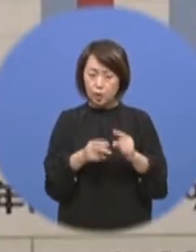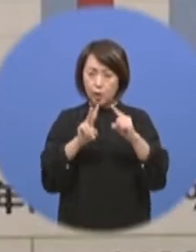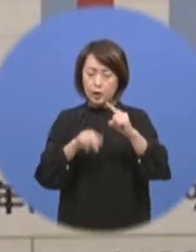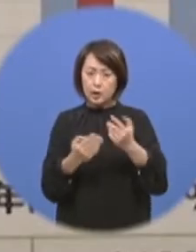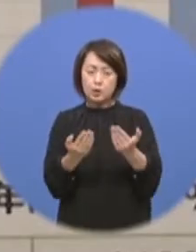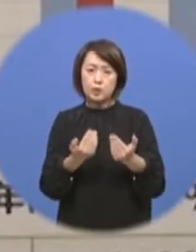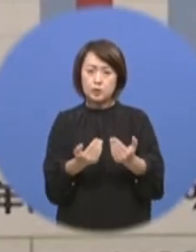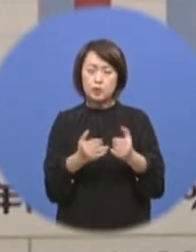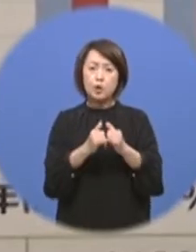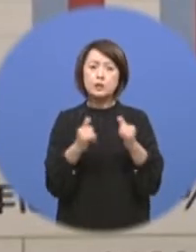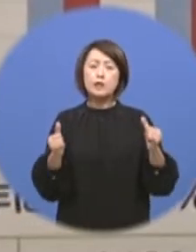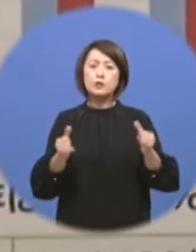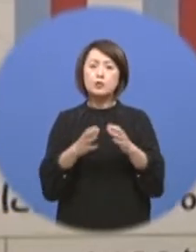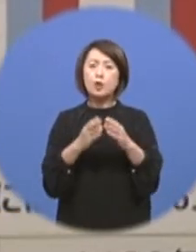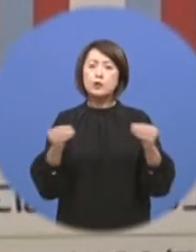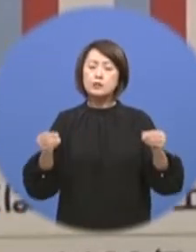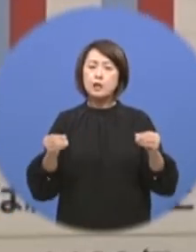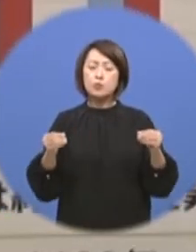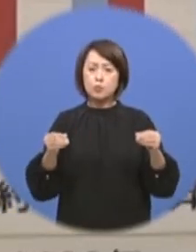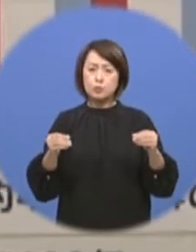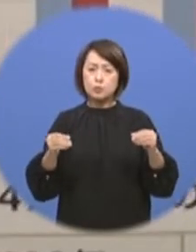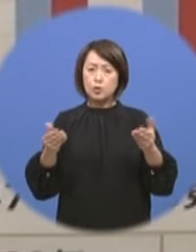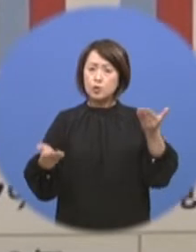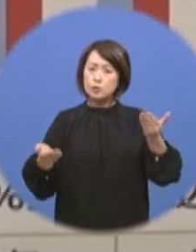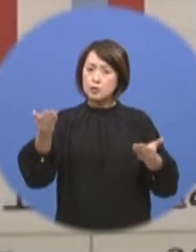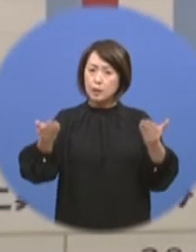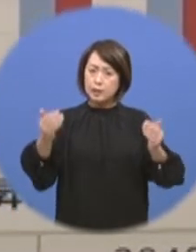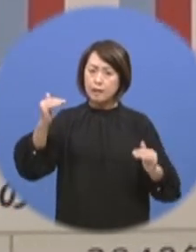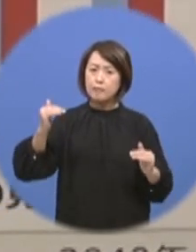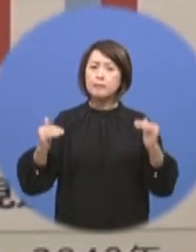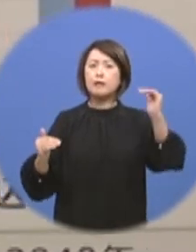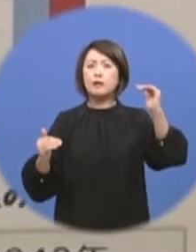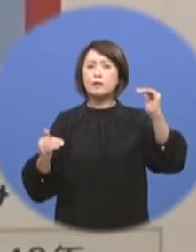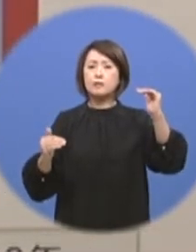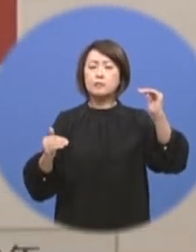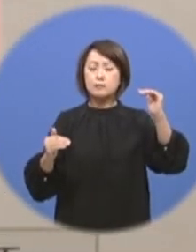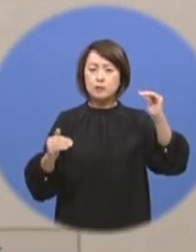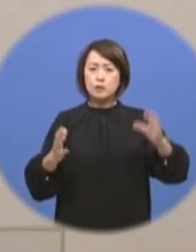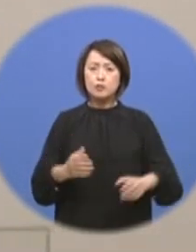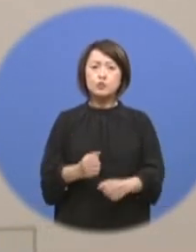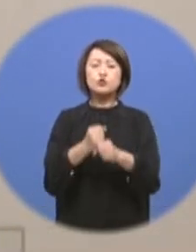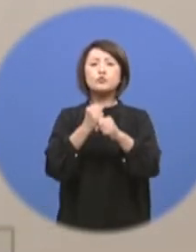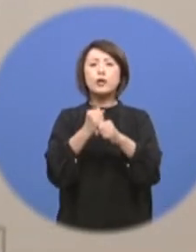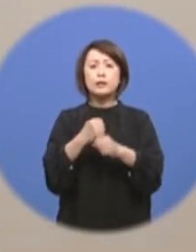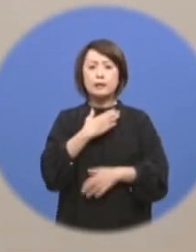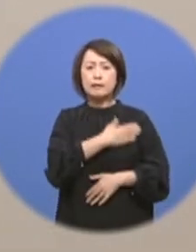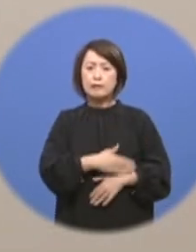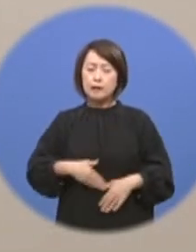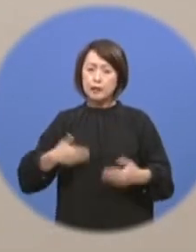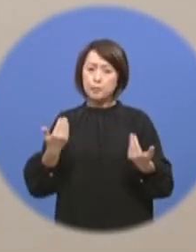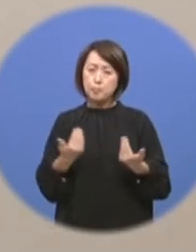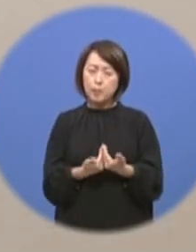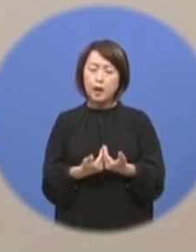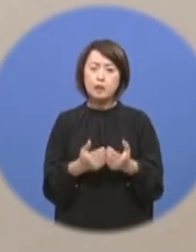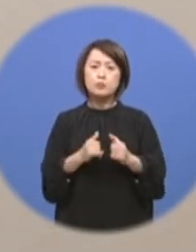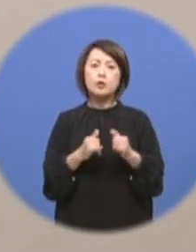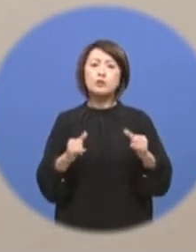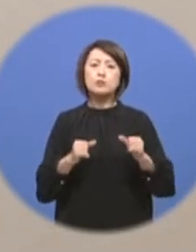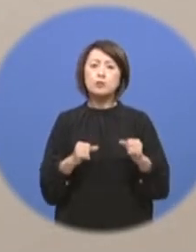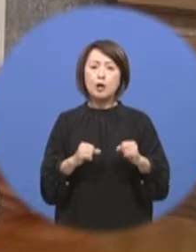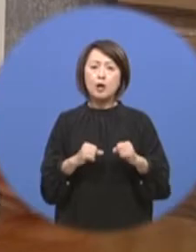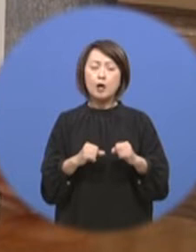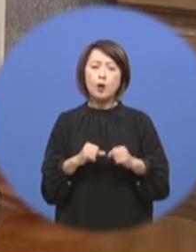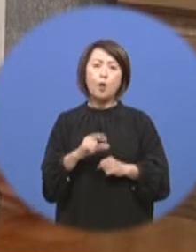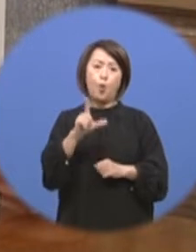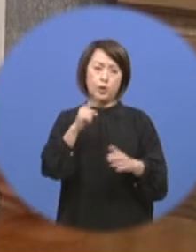高いということはですね逆に体を壊す年寄りが多いということでこれはあんまりよくありません